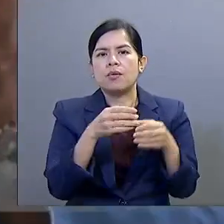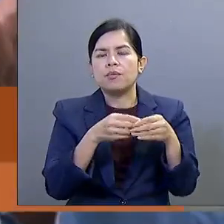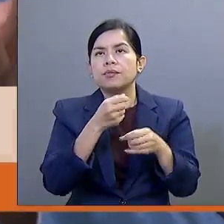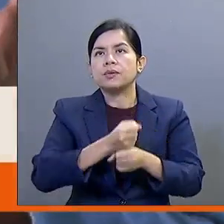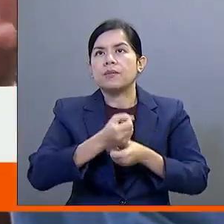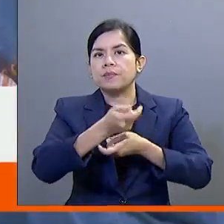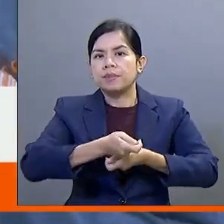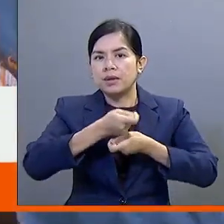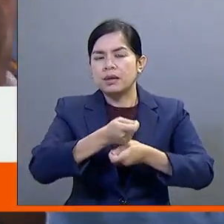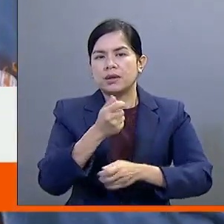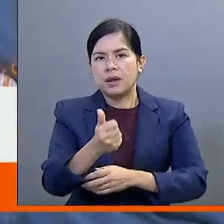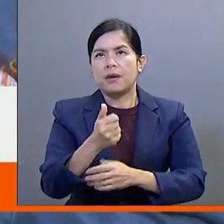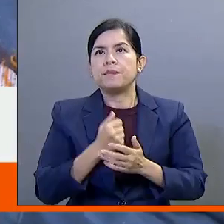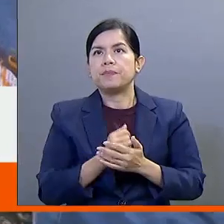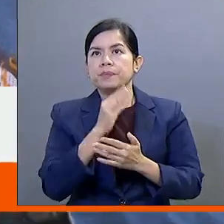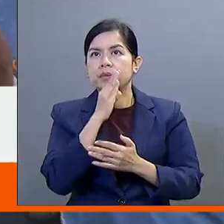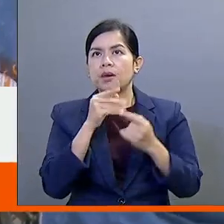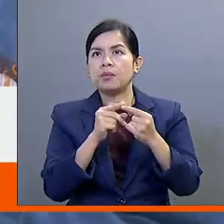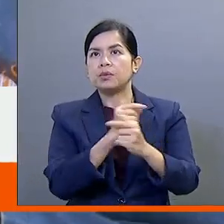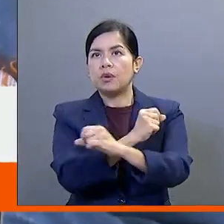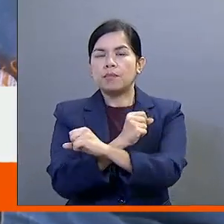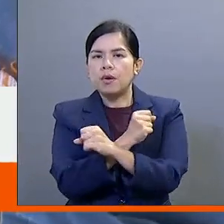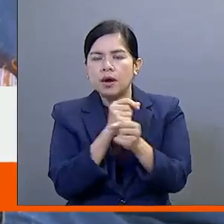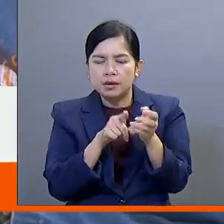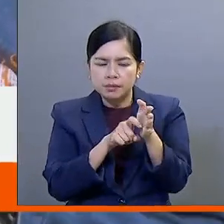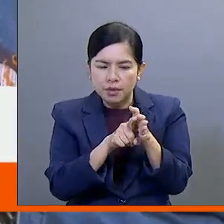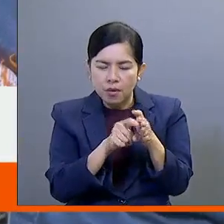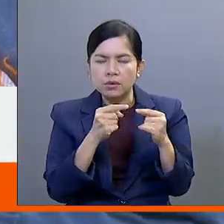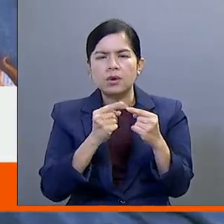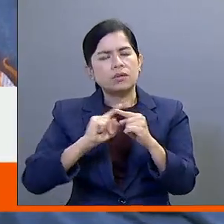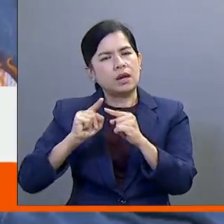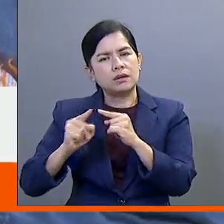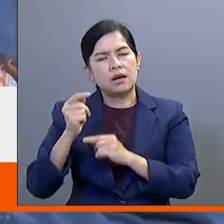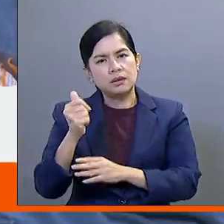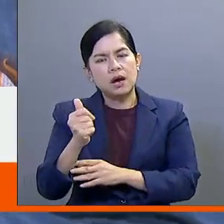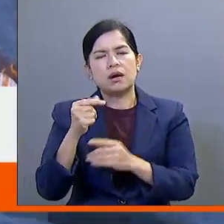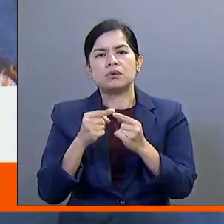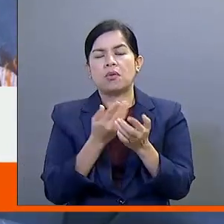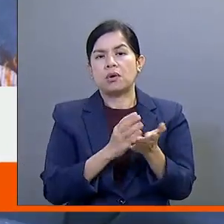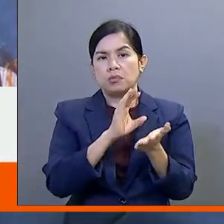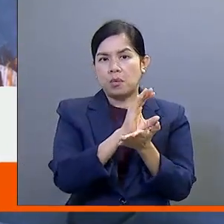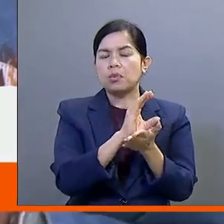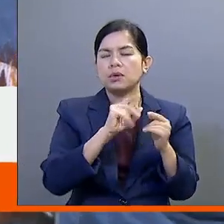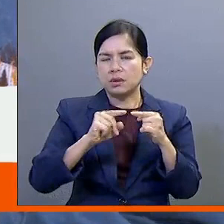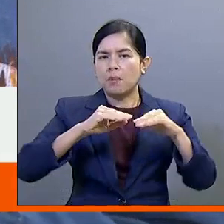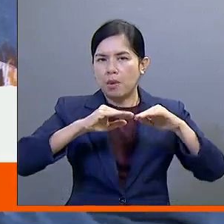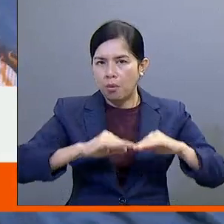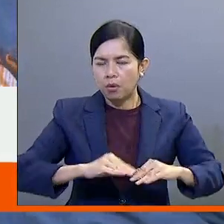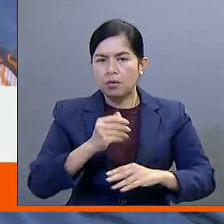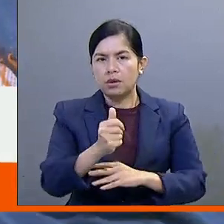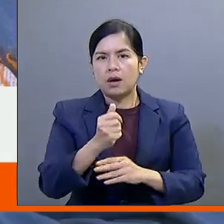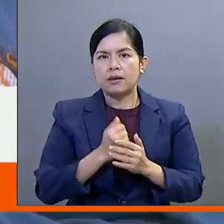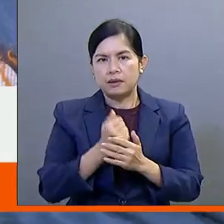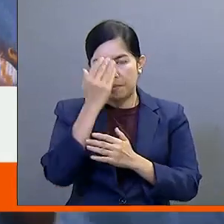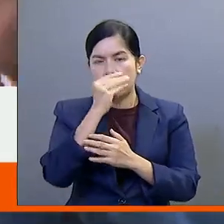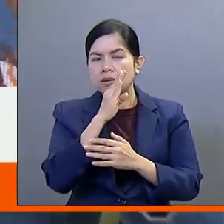ราะว่าถ้ามันต้านทานเพี้ยต้านทานหนอนต้านทานเชื้อราต่างๆเนี่ยต้นทุนต่างๆเนี่ยมันลดลงอยู่แล้วอ่ะคือแม